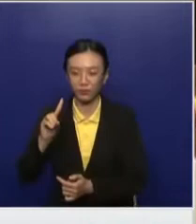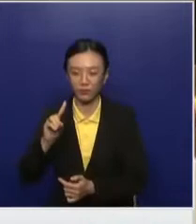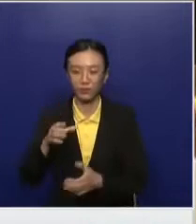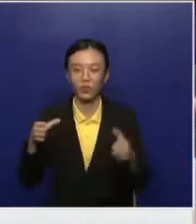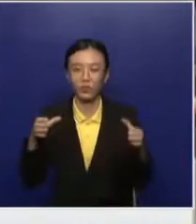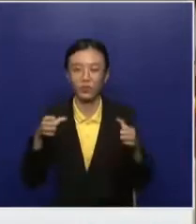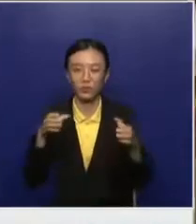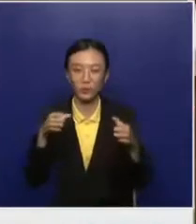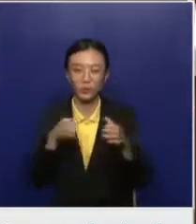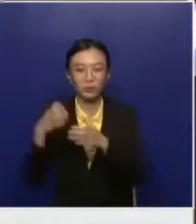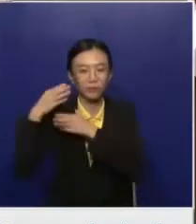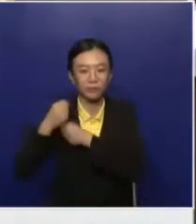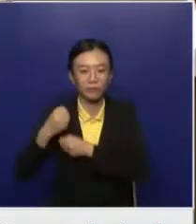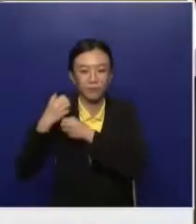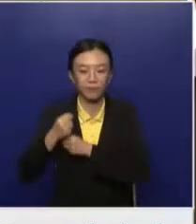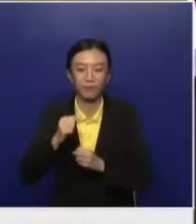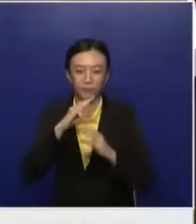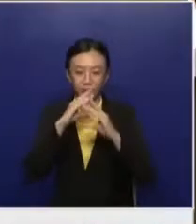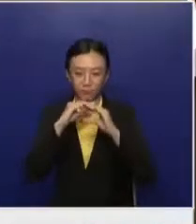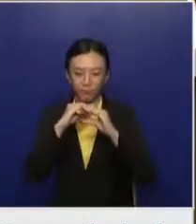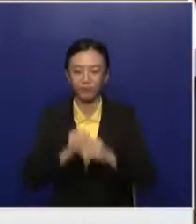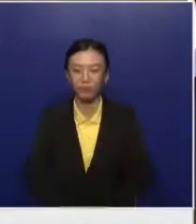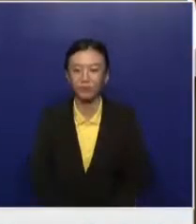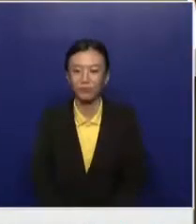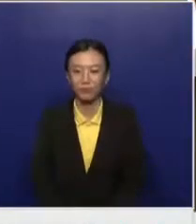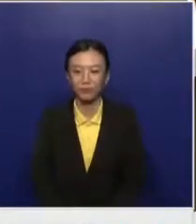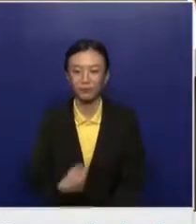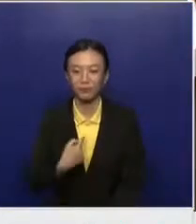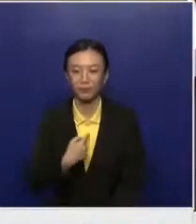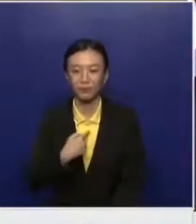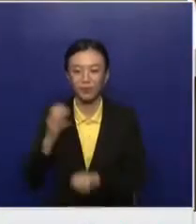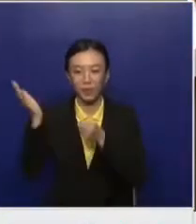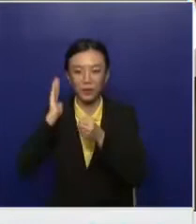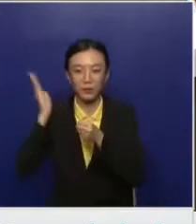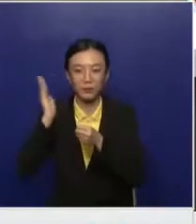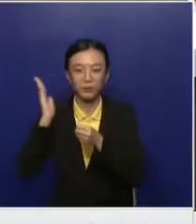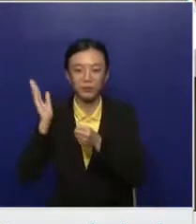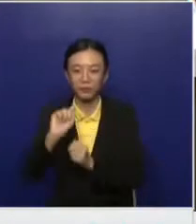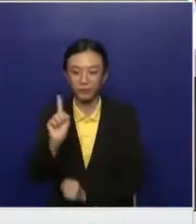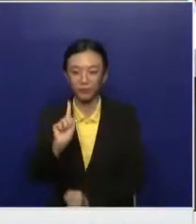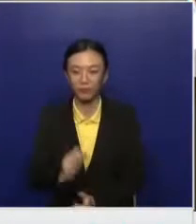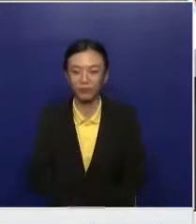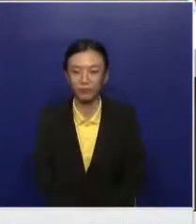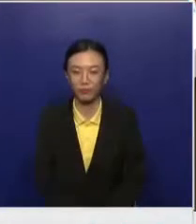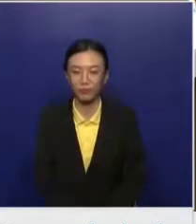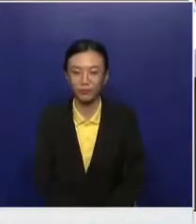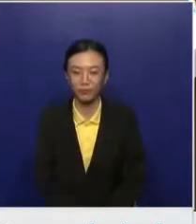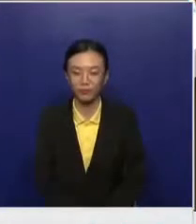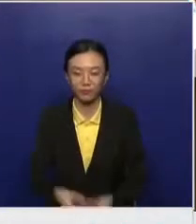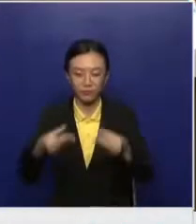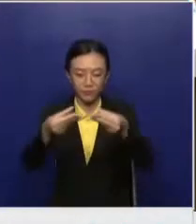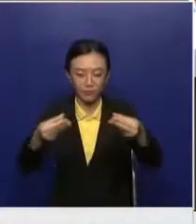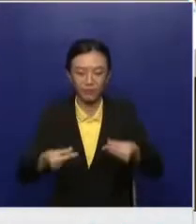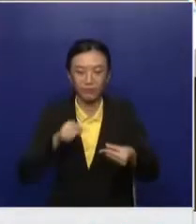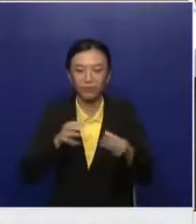ย์จังหวัดระยองนะครับผมขออภิปรายรับทราบและตั้งข้อสังเกตประกอบรายงานเรื่องความปล